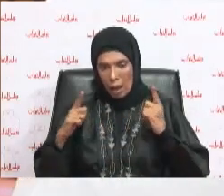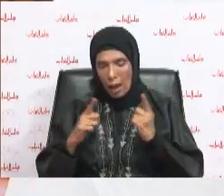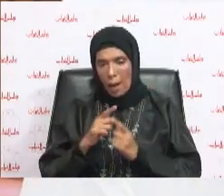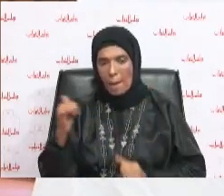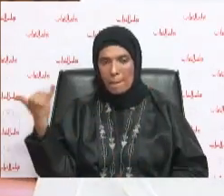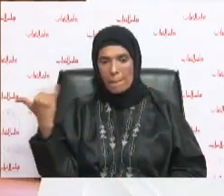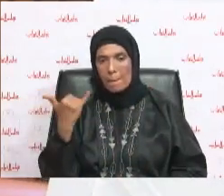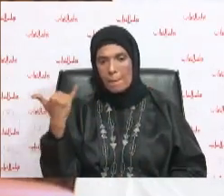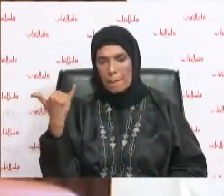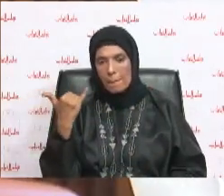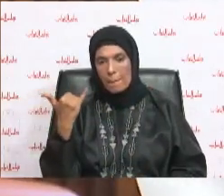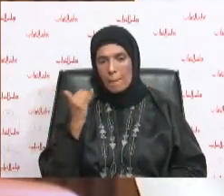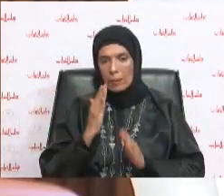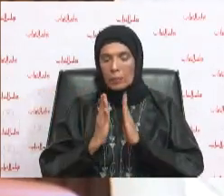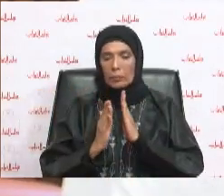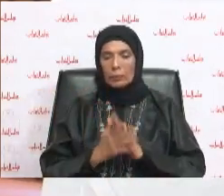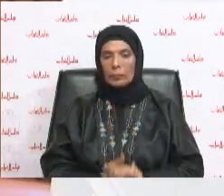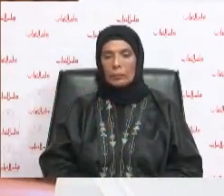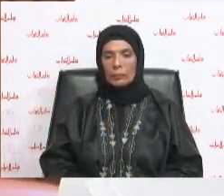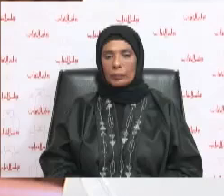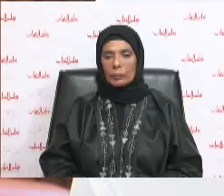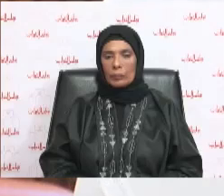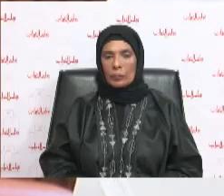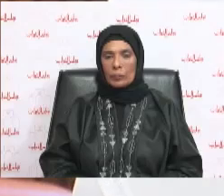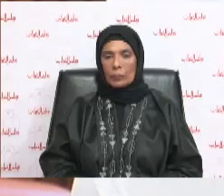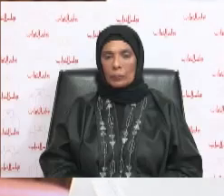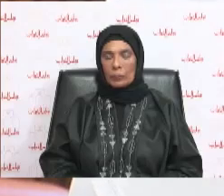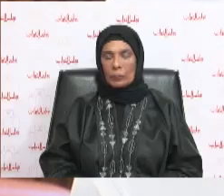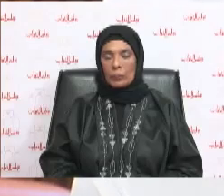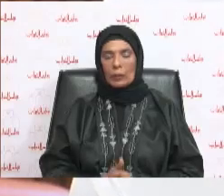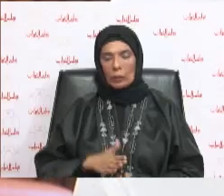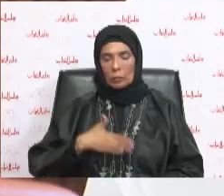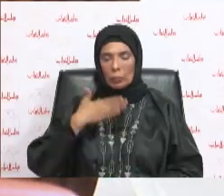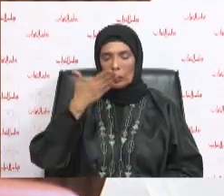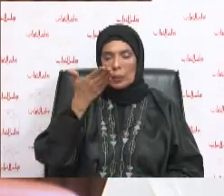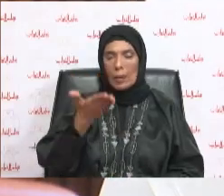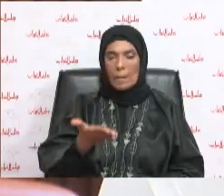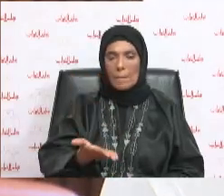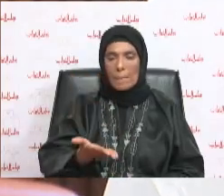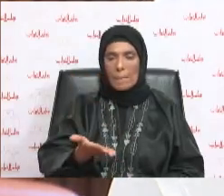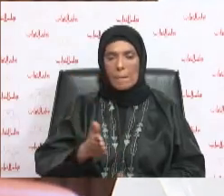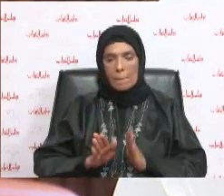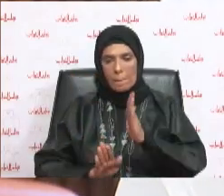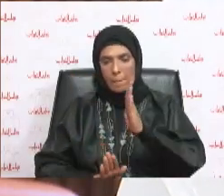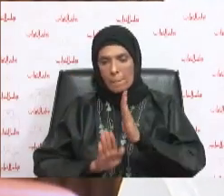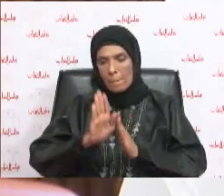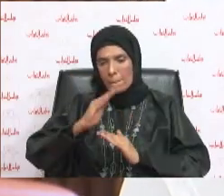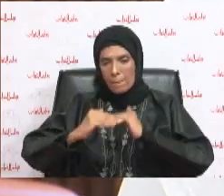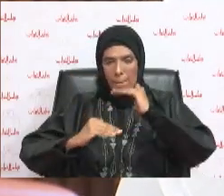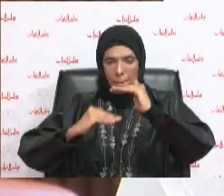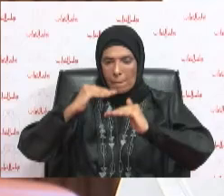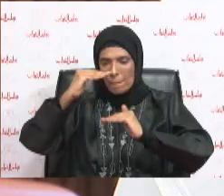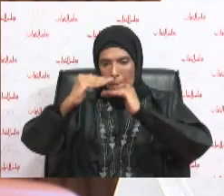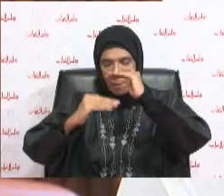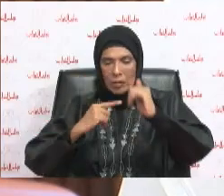هذا الملف. يعني فأنا يعني نتمنى أن يرتقي هذا الملف أكثر في